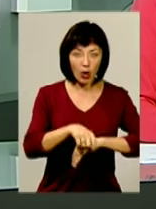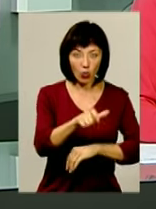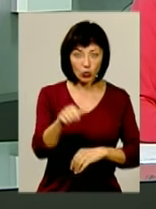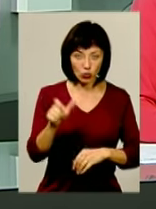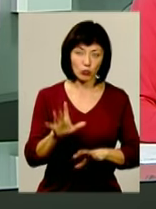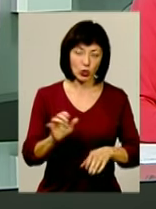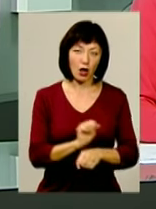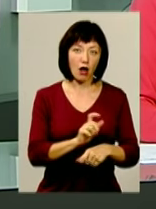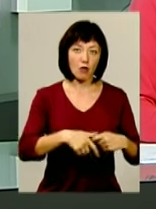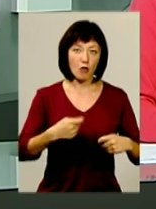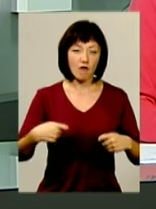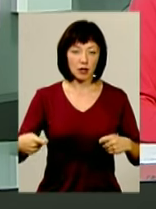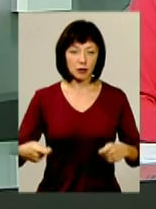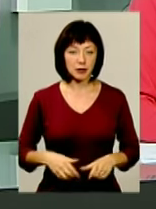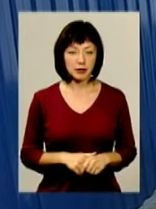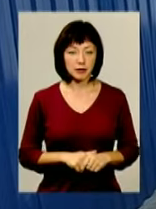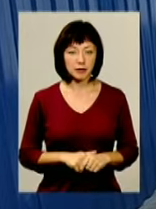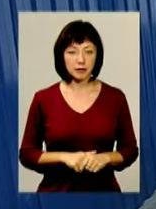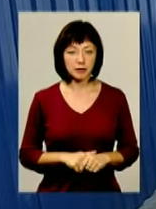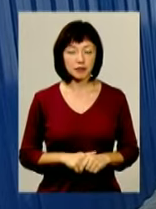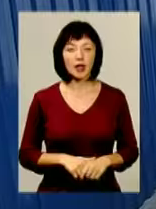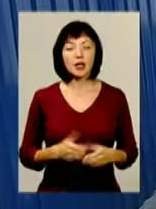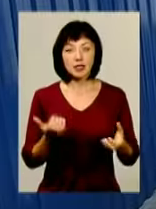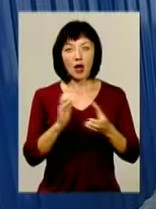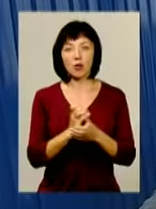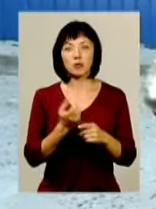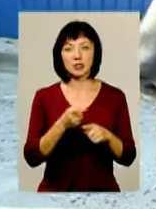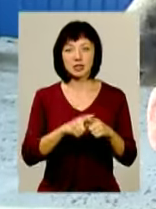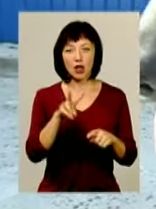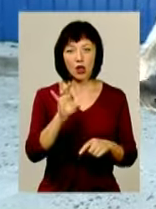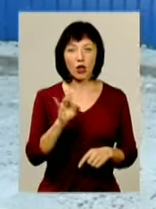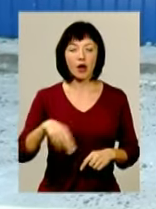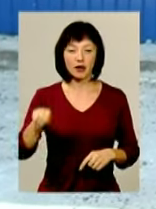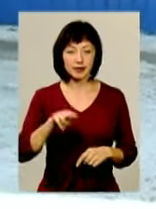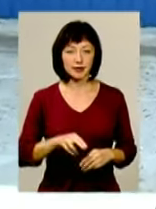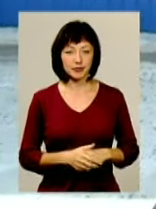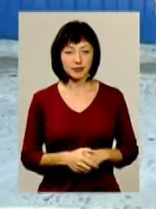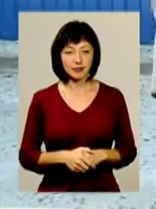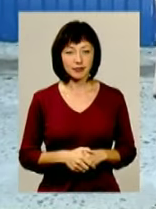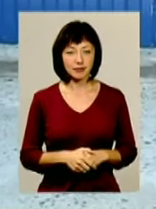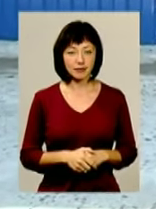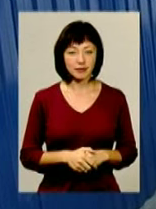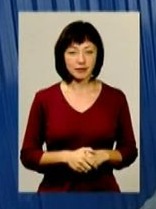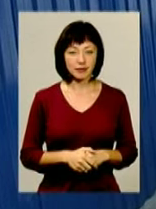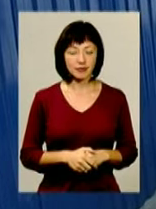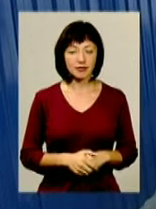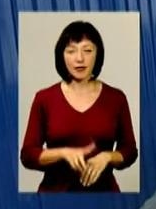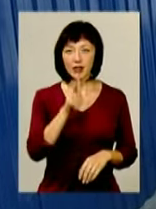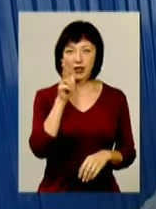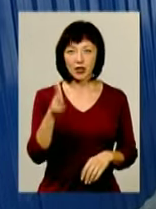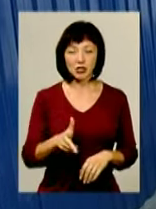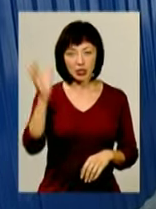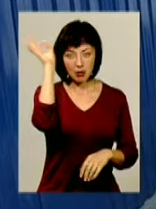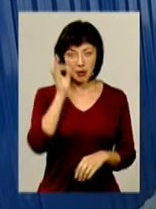однозначно гальмуватиметься. Знайомтеся, це лорд. Трирічна